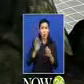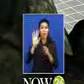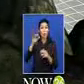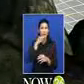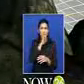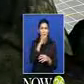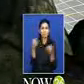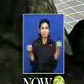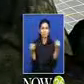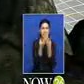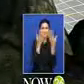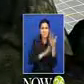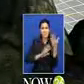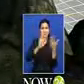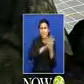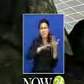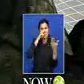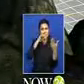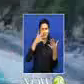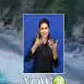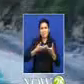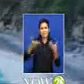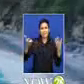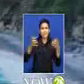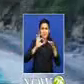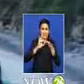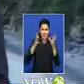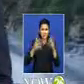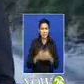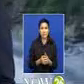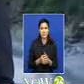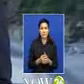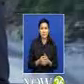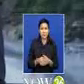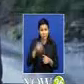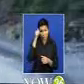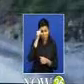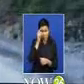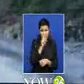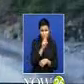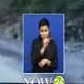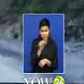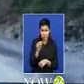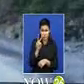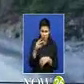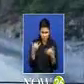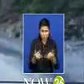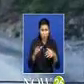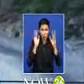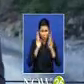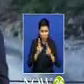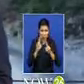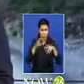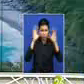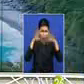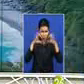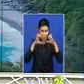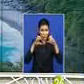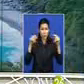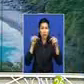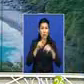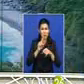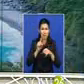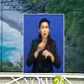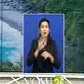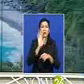กับประเทศไทยและไม่ได้เกี่ยวข้องกันนะครับในช่วง 1-2 วันนี้ประเทศไทยยังคงต้องเฝ้าระวังฝนที่จะตกลงมาอย่างหนักนะครับโดยเฉพาะบริเวณท